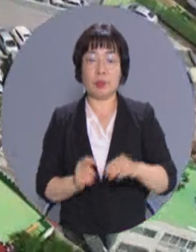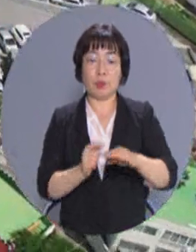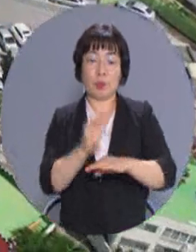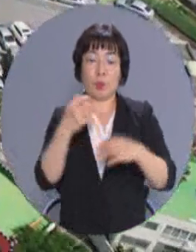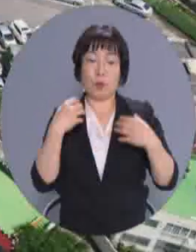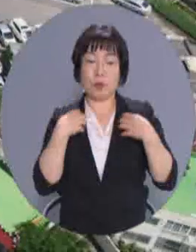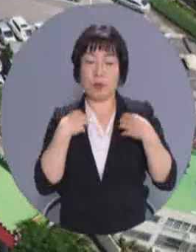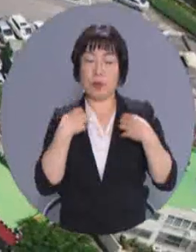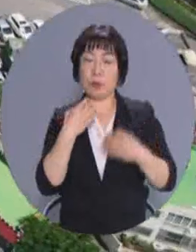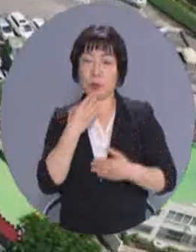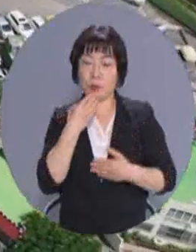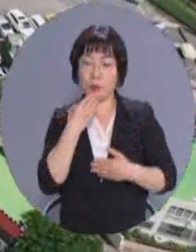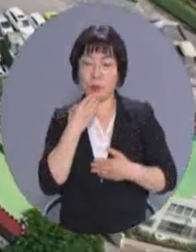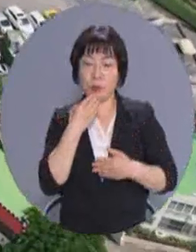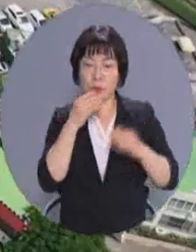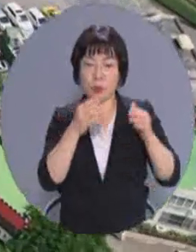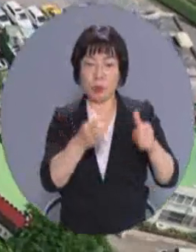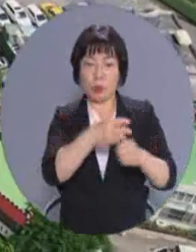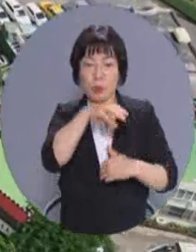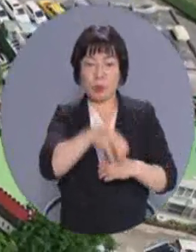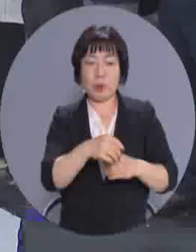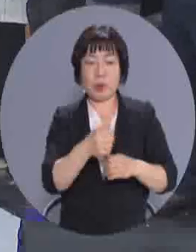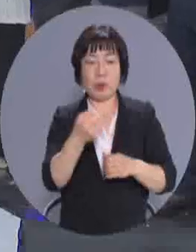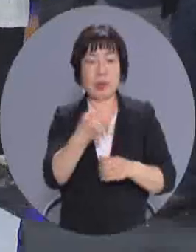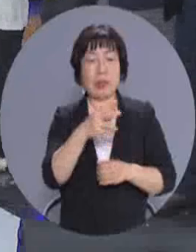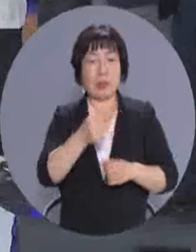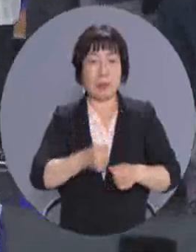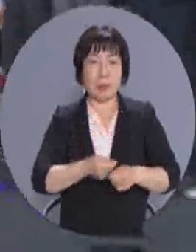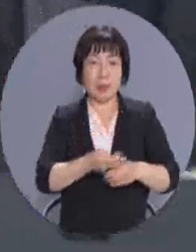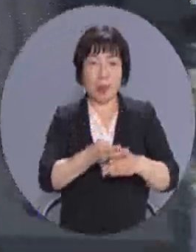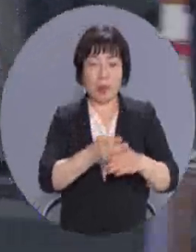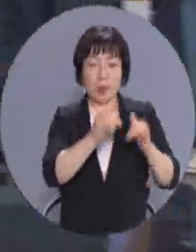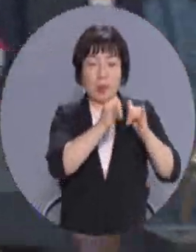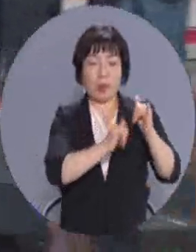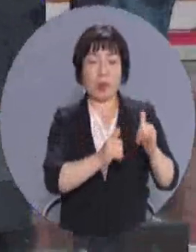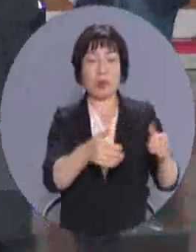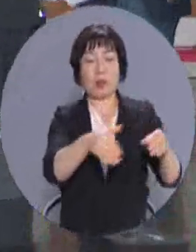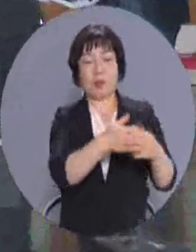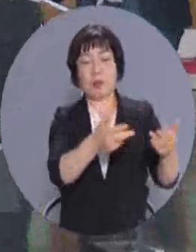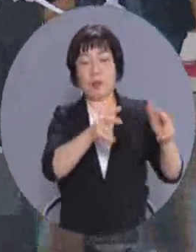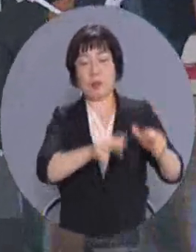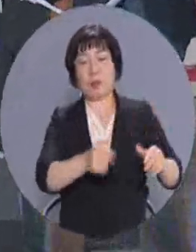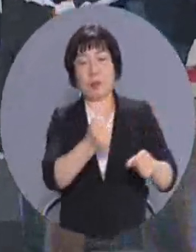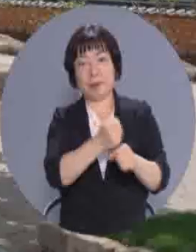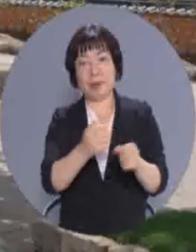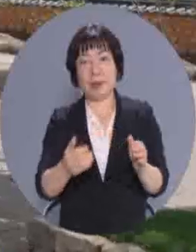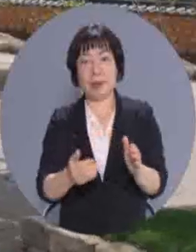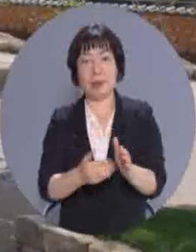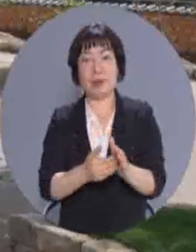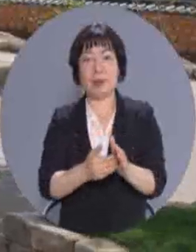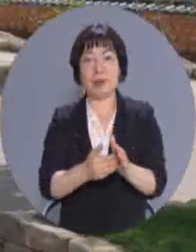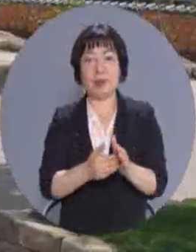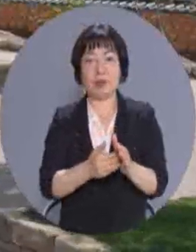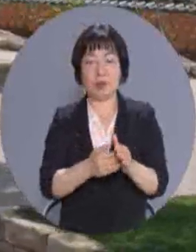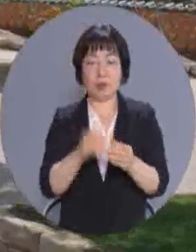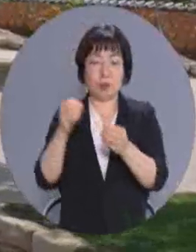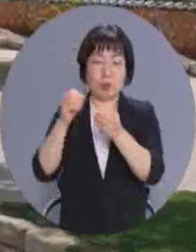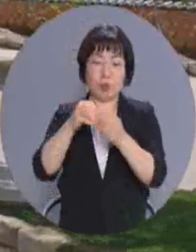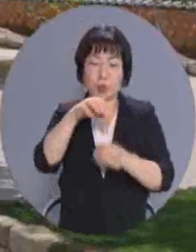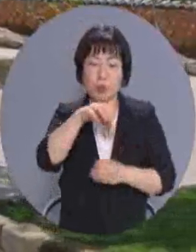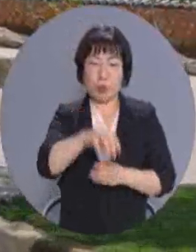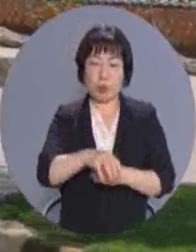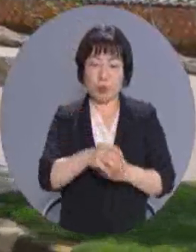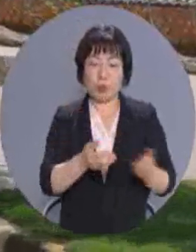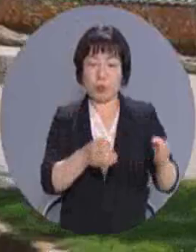고흥읍 내 옛 고흥군청이 있던 7,000제곱미터 부지에 역사문화공원이 조성됐습니다. 군청 한켠에 밀려